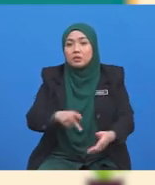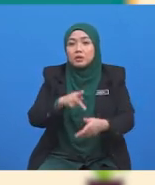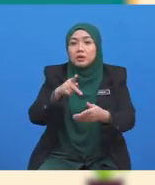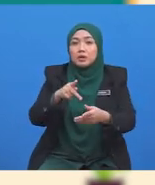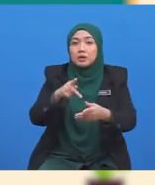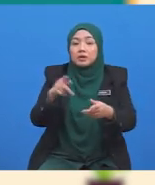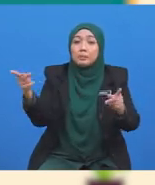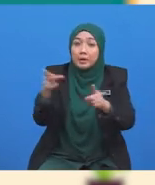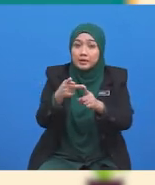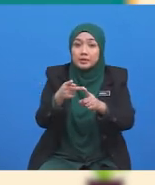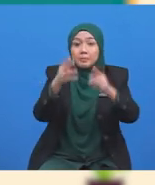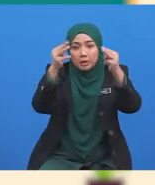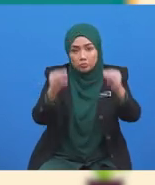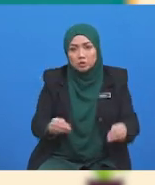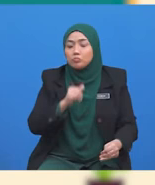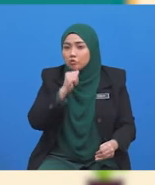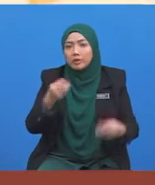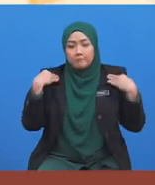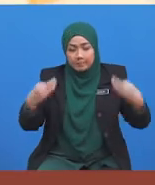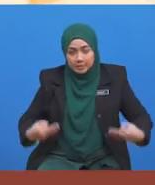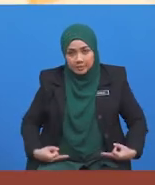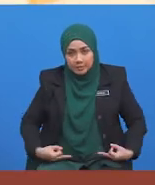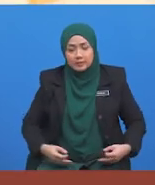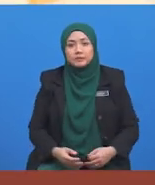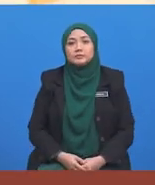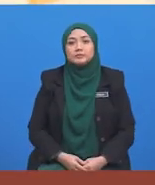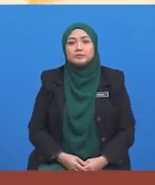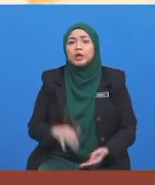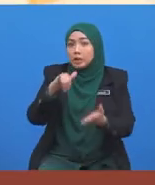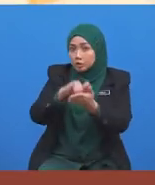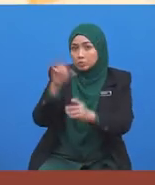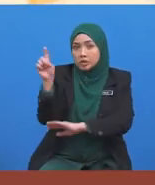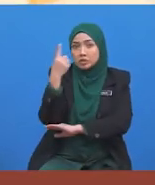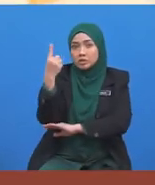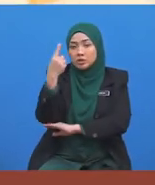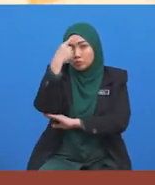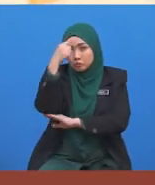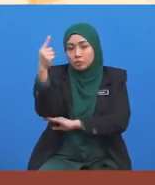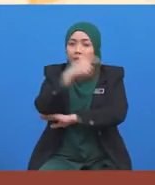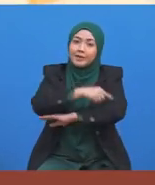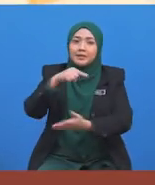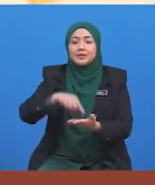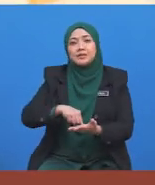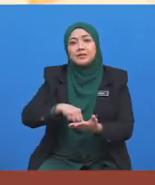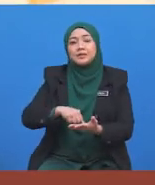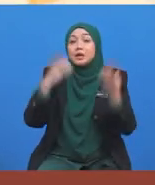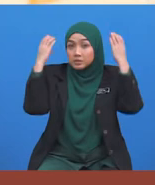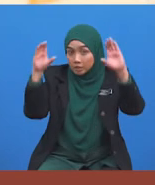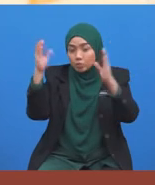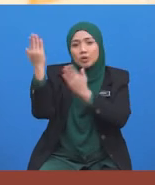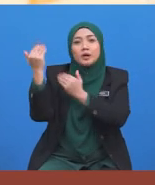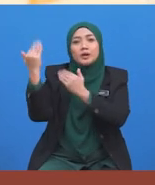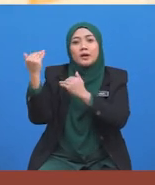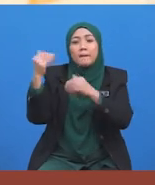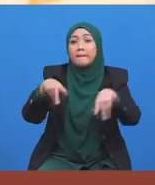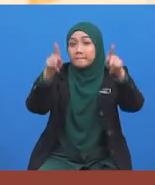manusia, bukan fizikal. Pelajar, sekian sahaja sesi pembelajaran kita pada kali ini. Cikgu